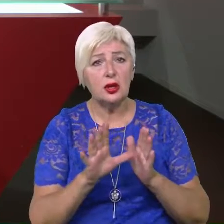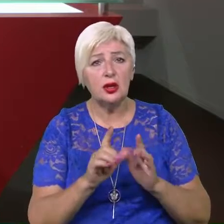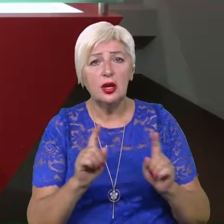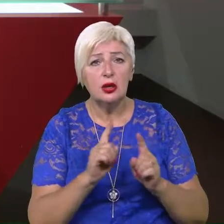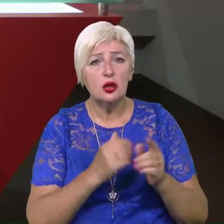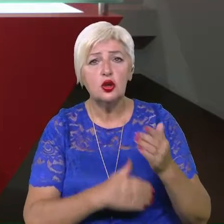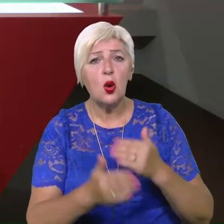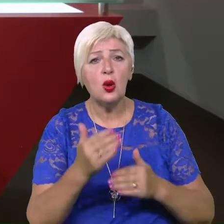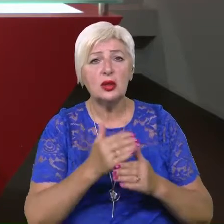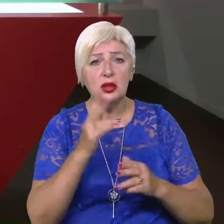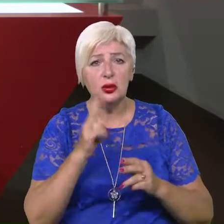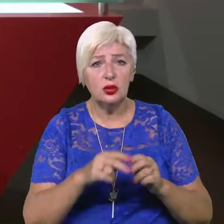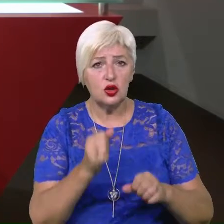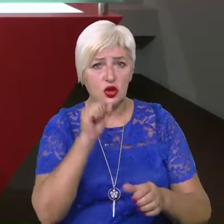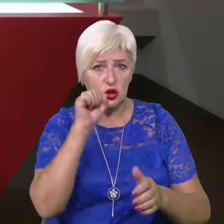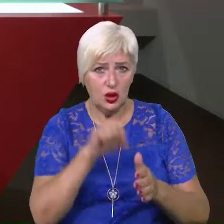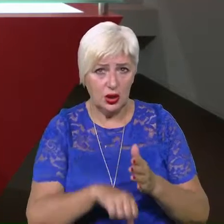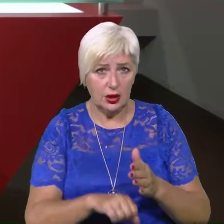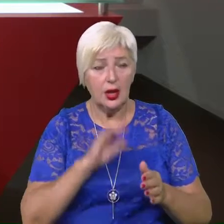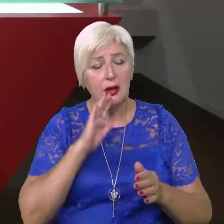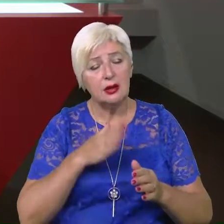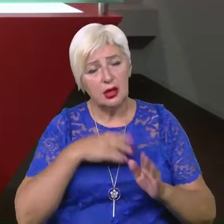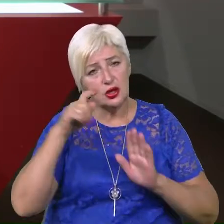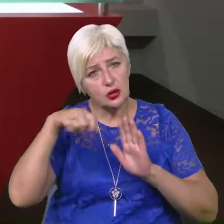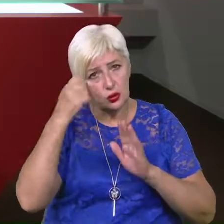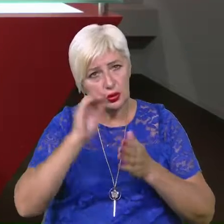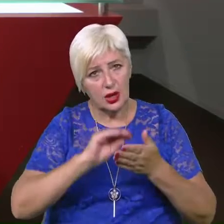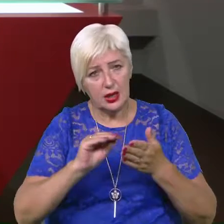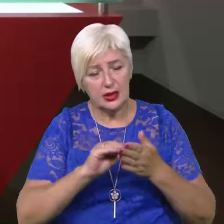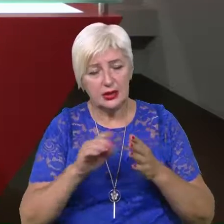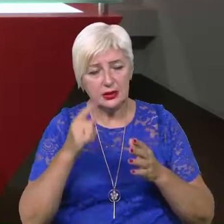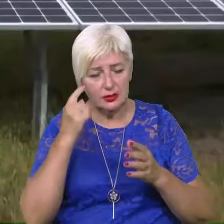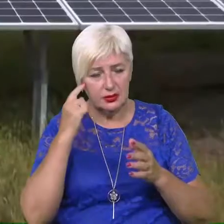її доконає? Наші журналісти розбирались.